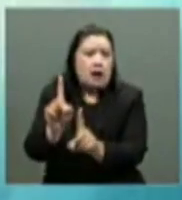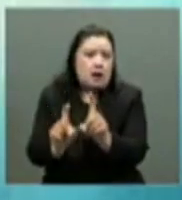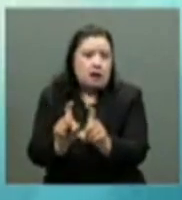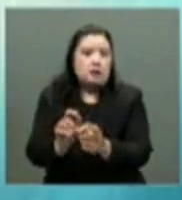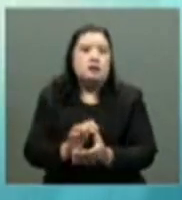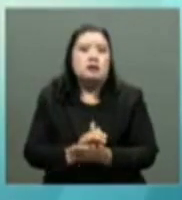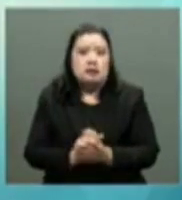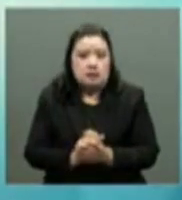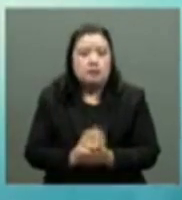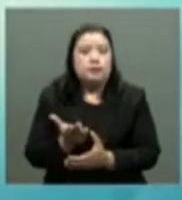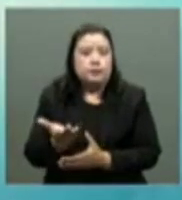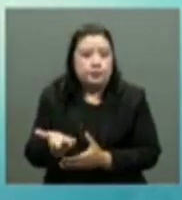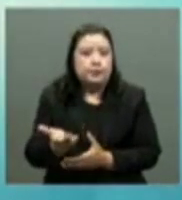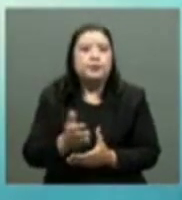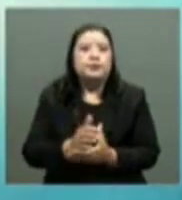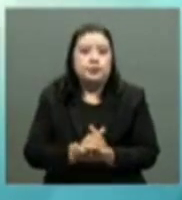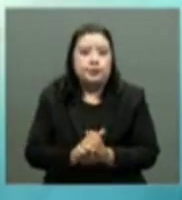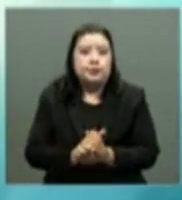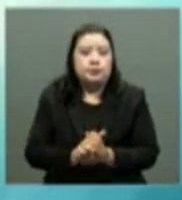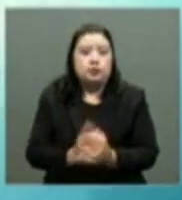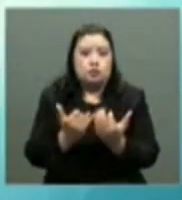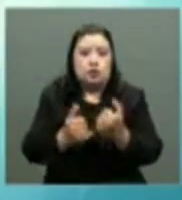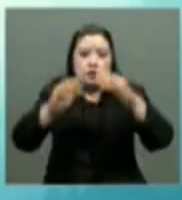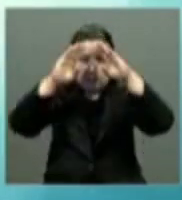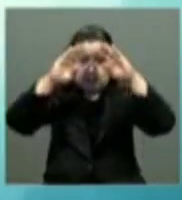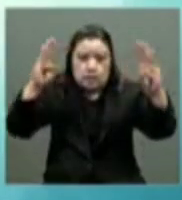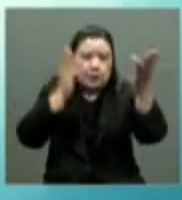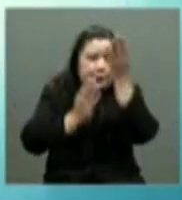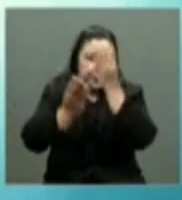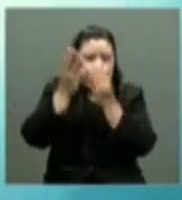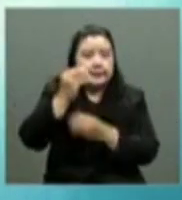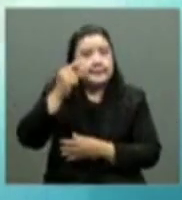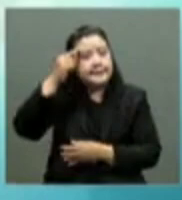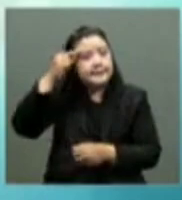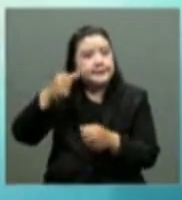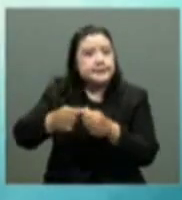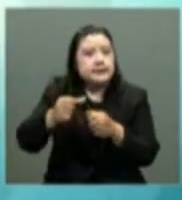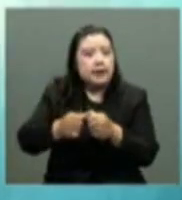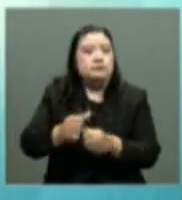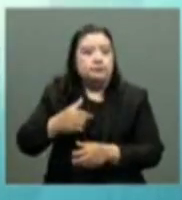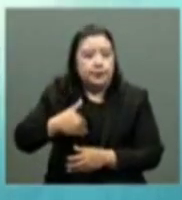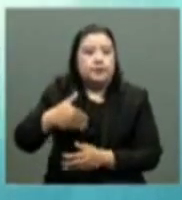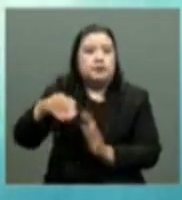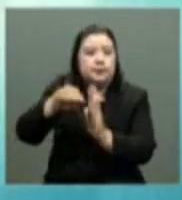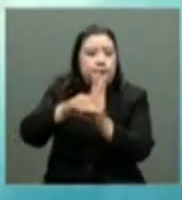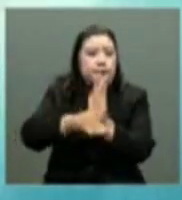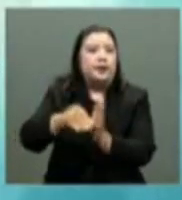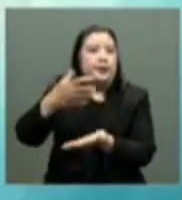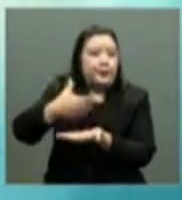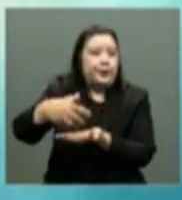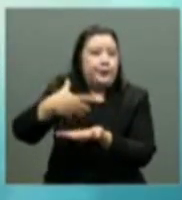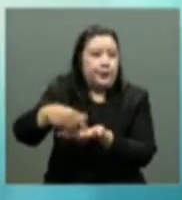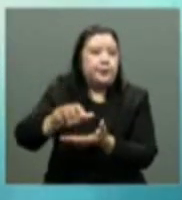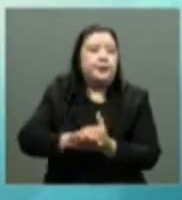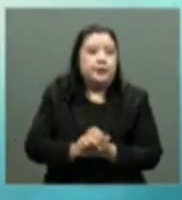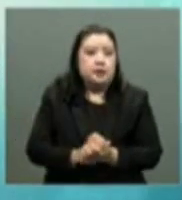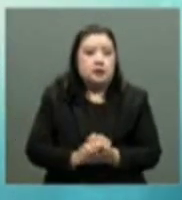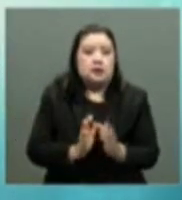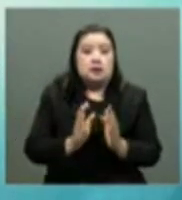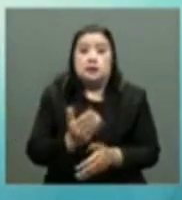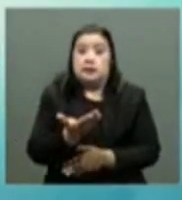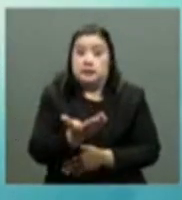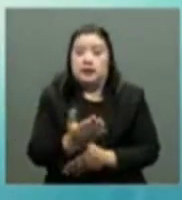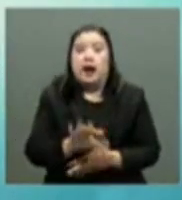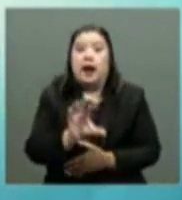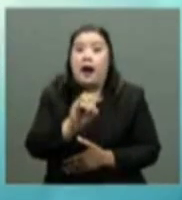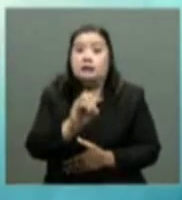ะครับก็ทำให้เราได้บทเรียนมากๆทีเดียวนะครับเดี๋ยวเราคงได้พูดคุยกันอีกทีหนึ่ง50นะครับเป็นอันดับ